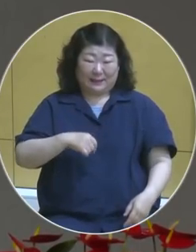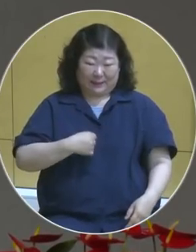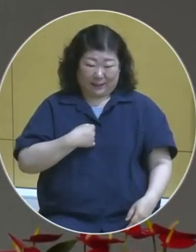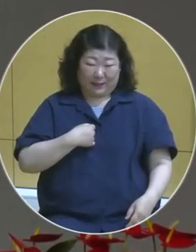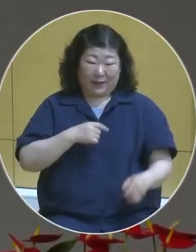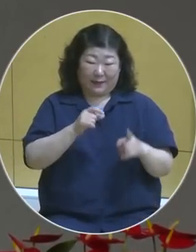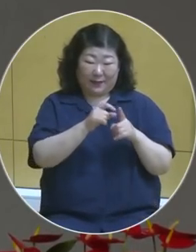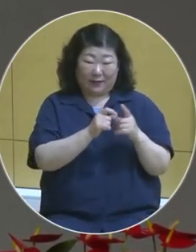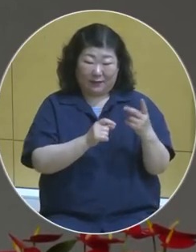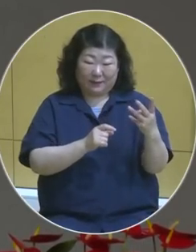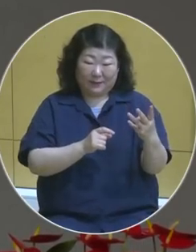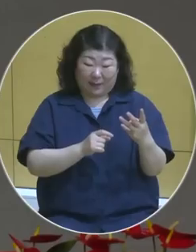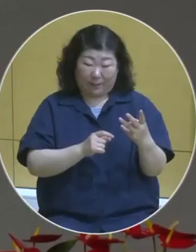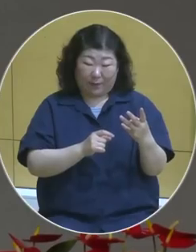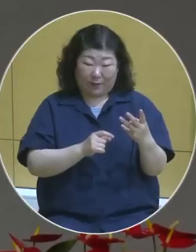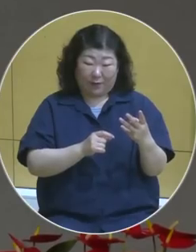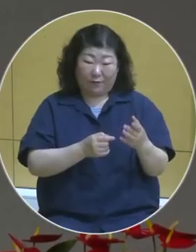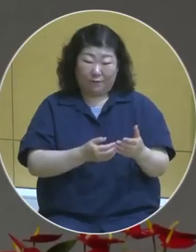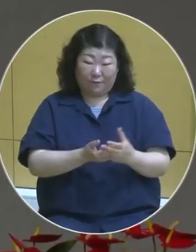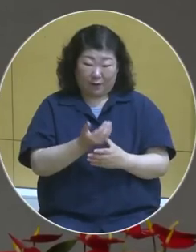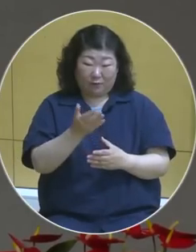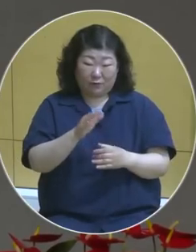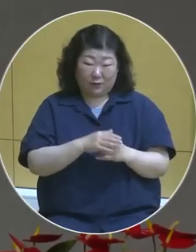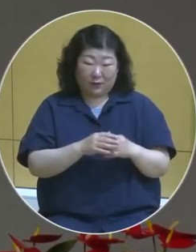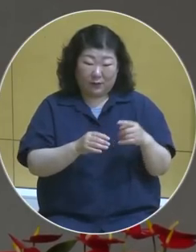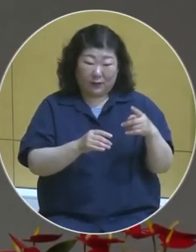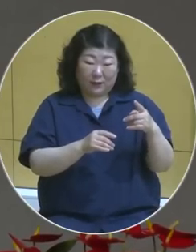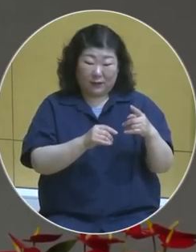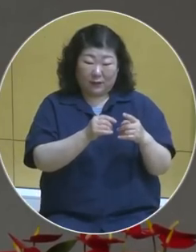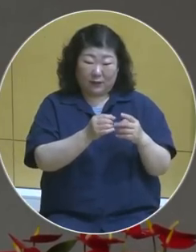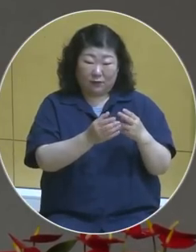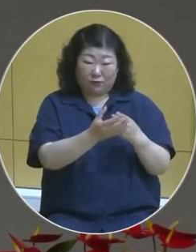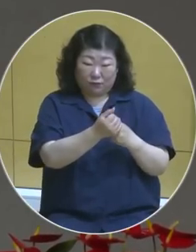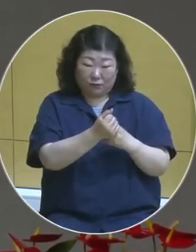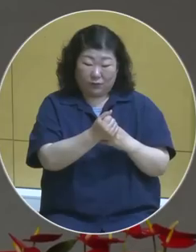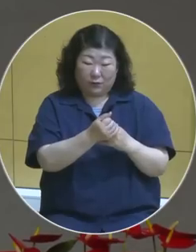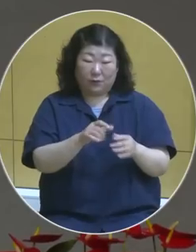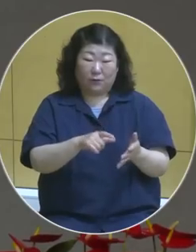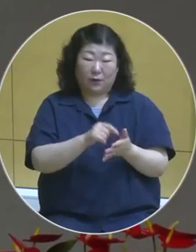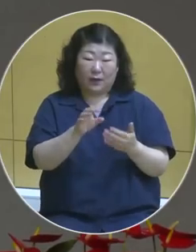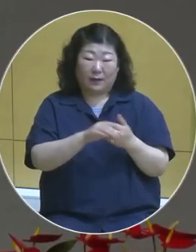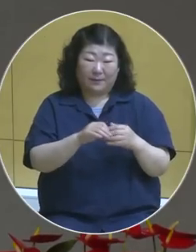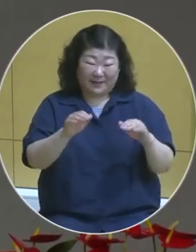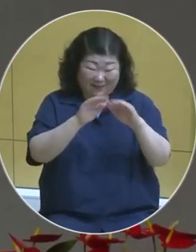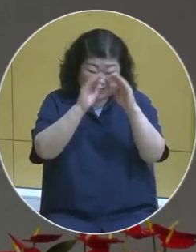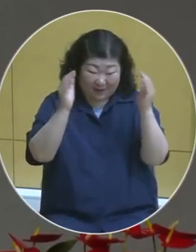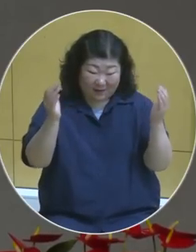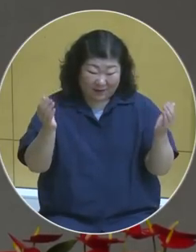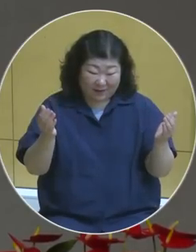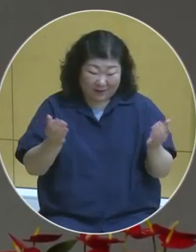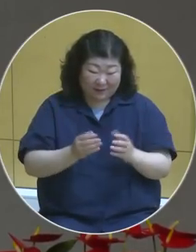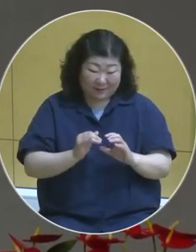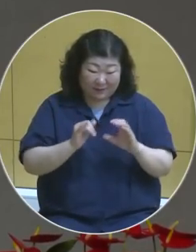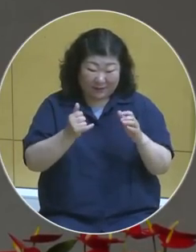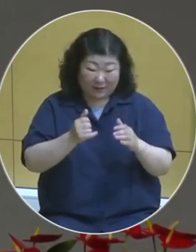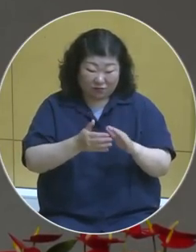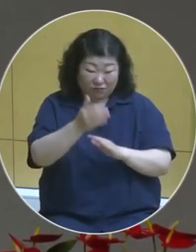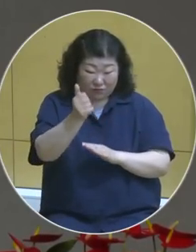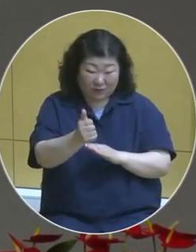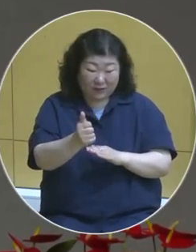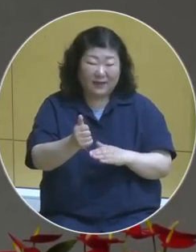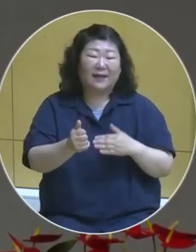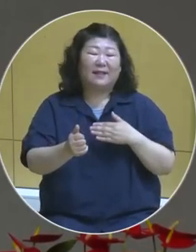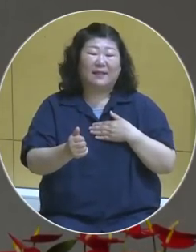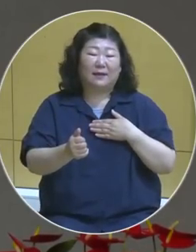세 번 나오지만 두 절을 요약하면 전체 주제가 이 세상의 주인은 나다라는 그런 표현입니다. 자기의